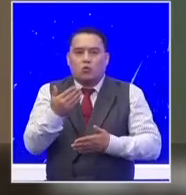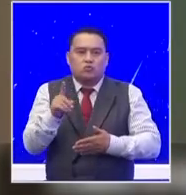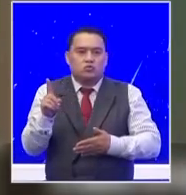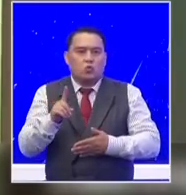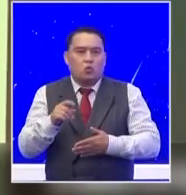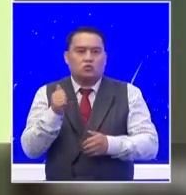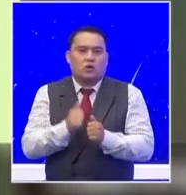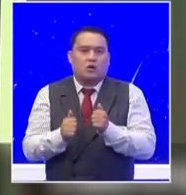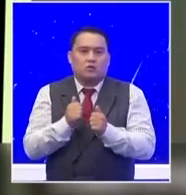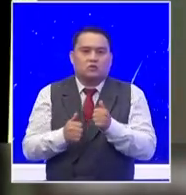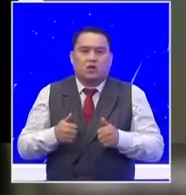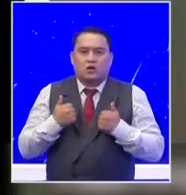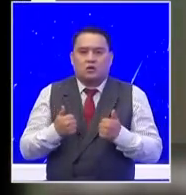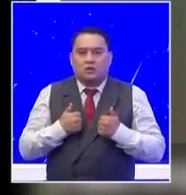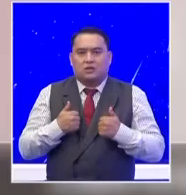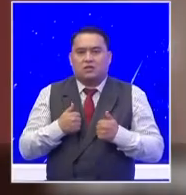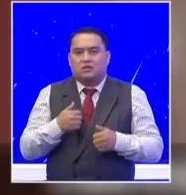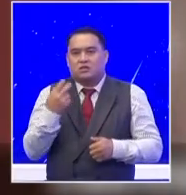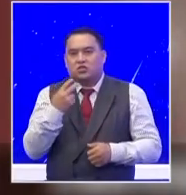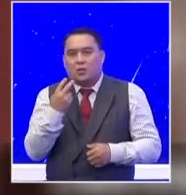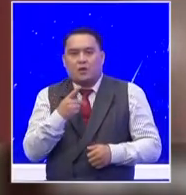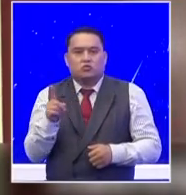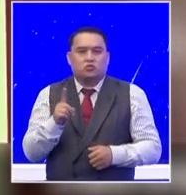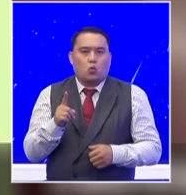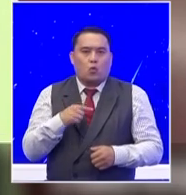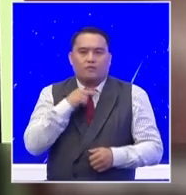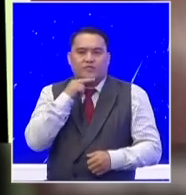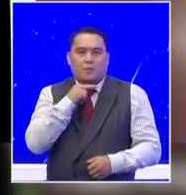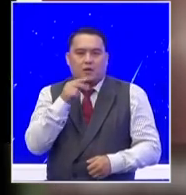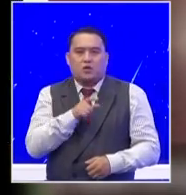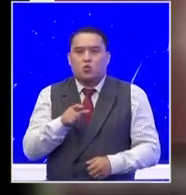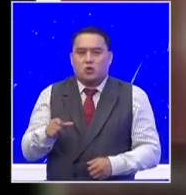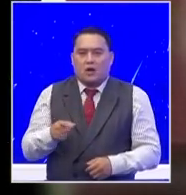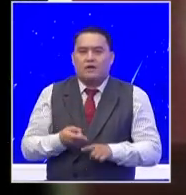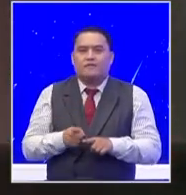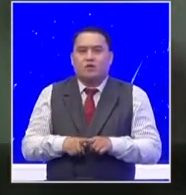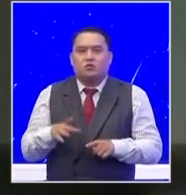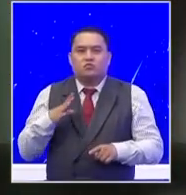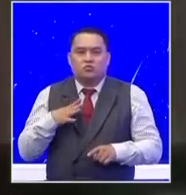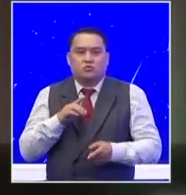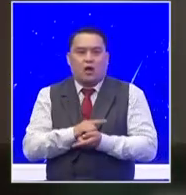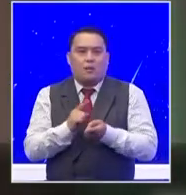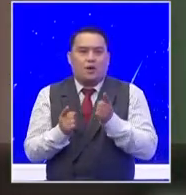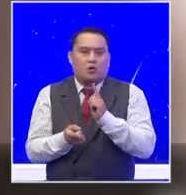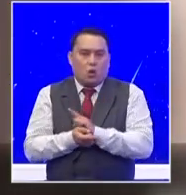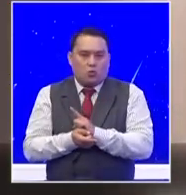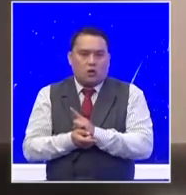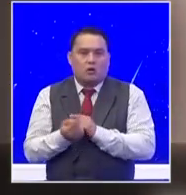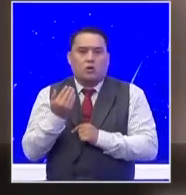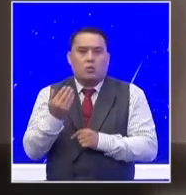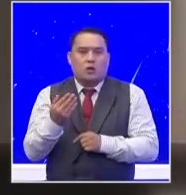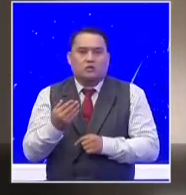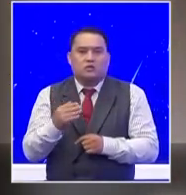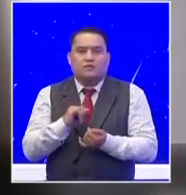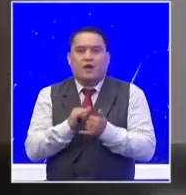что чаще домушники стараются действовать незаметно, чтобы не привлекать внимание людей. А в данном случае все как раз таки наоборот.